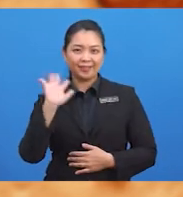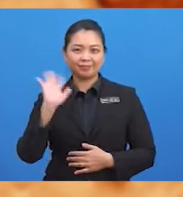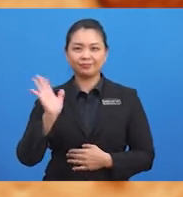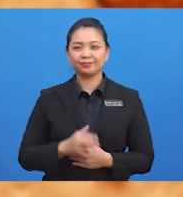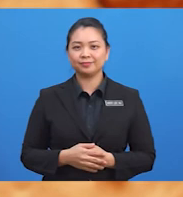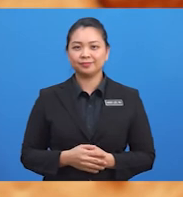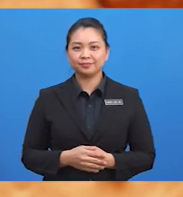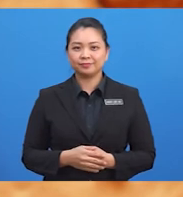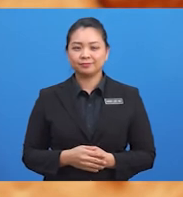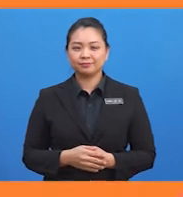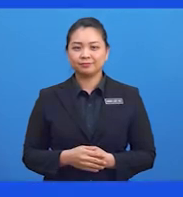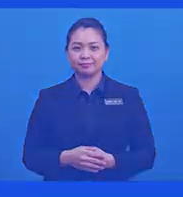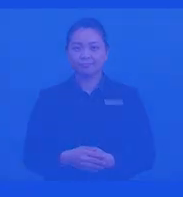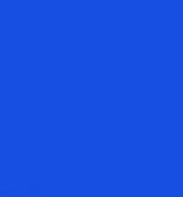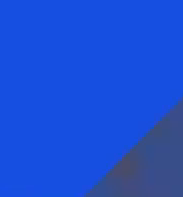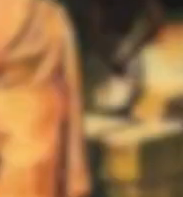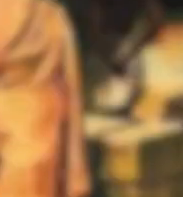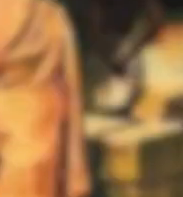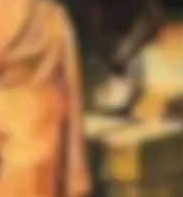bye bye